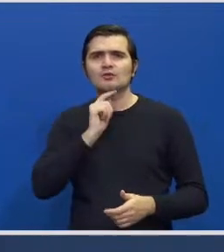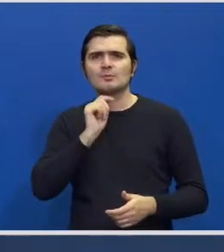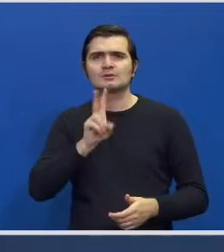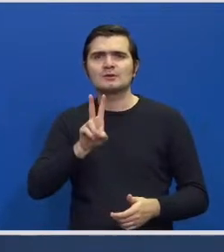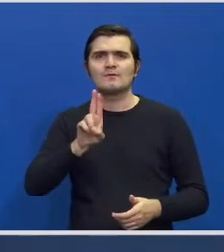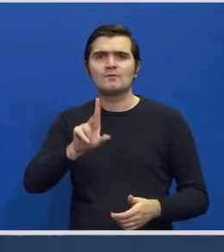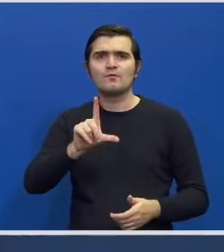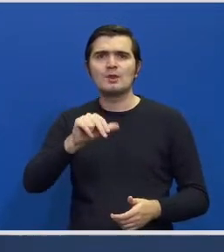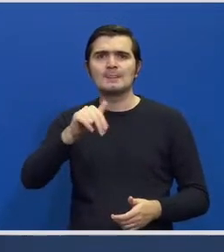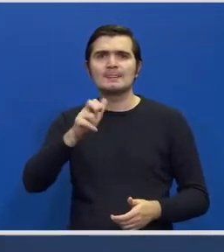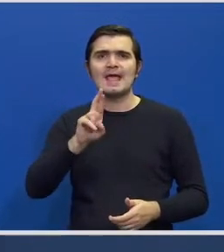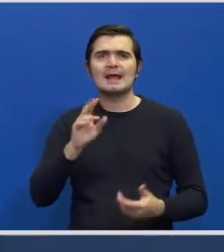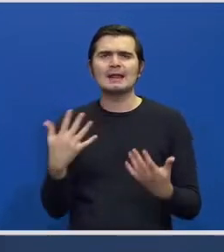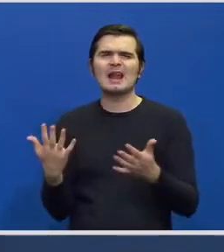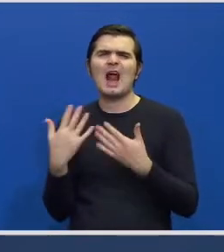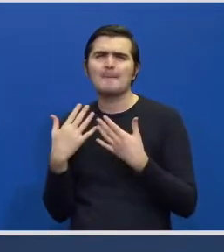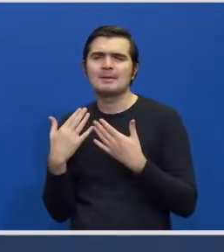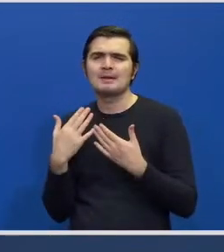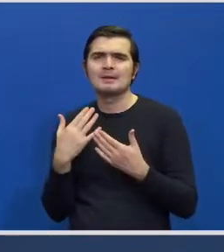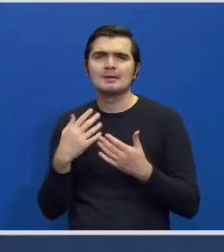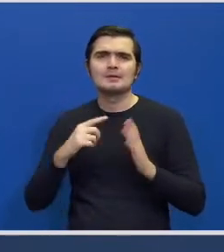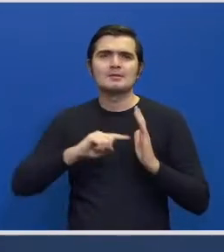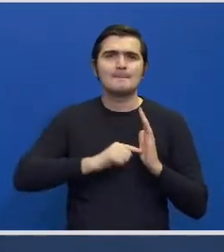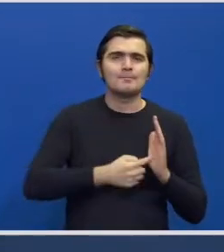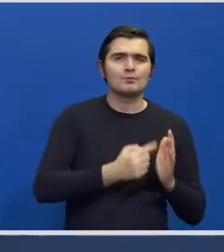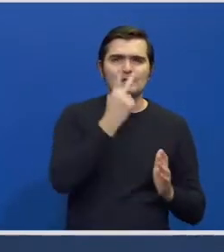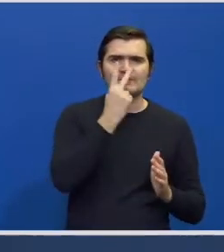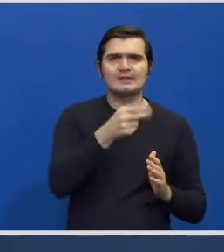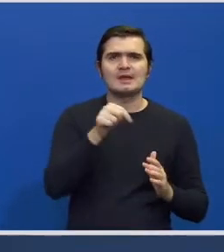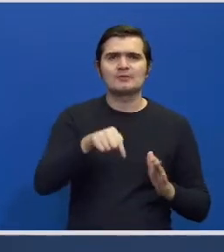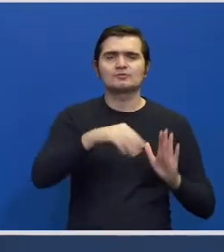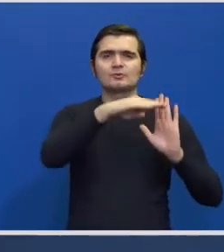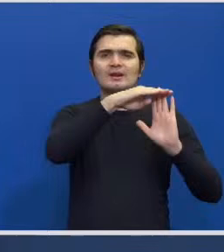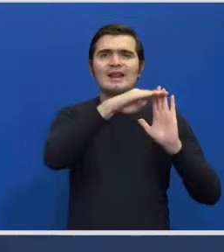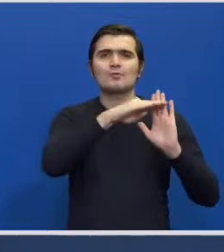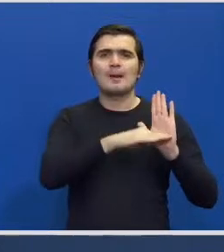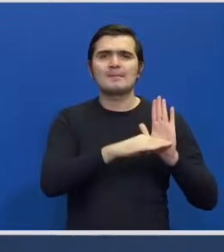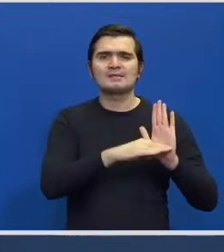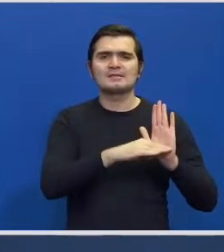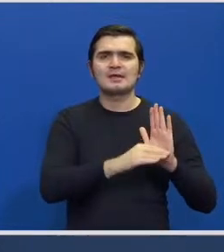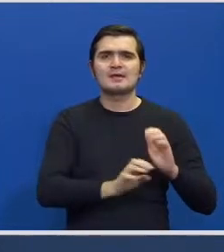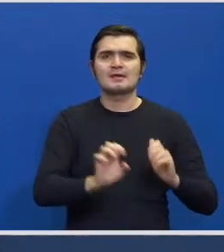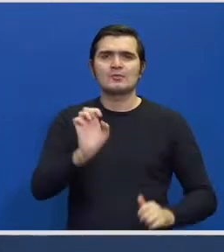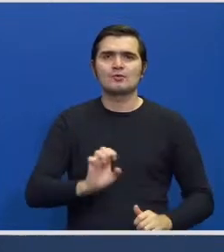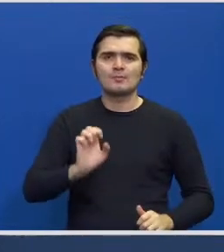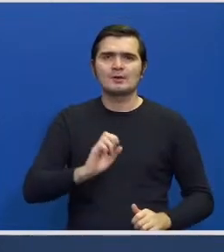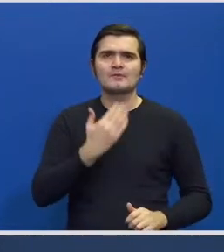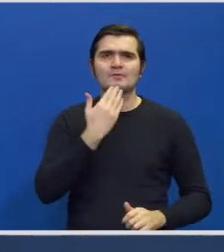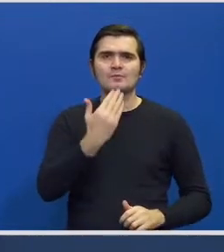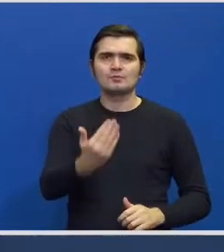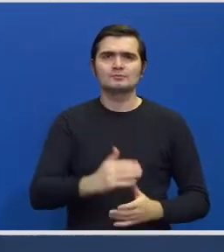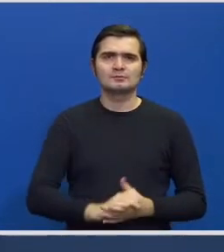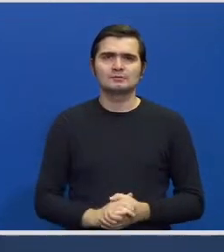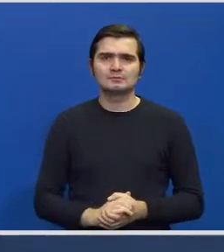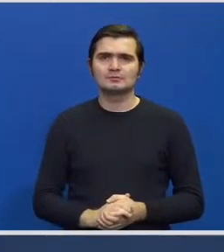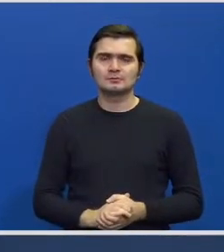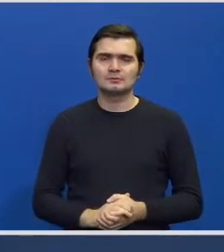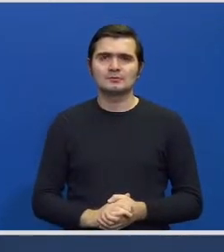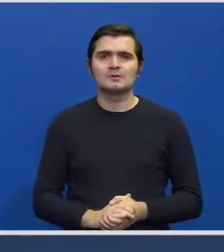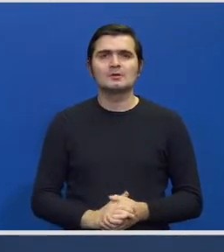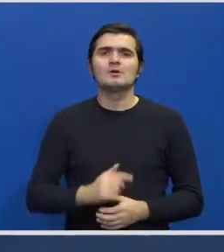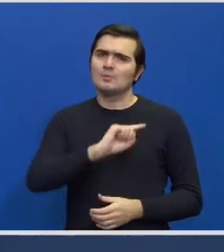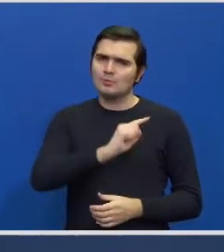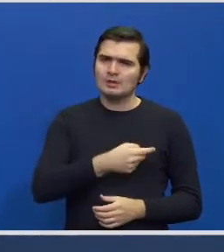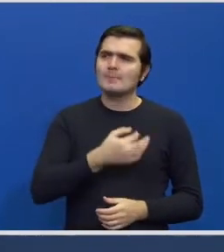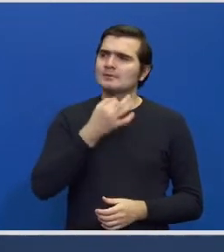și persoanelor considerate vulnerabile din punct de vedere al regulamentelor europene.